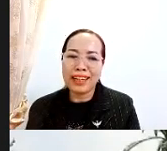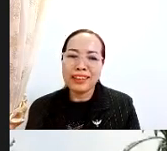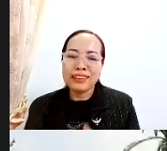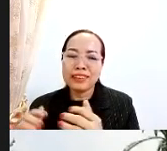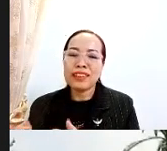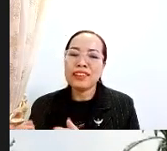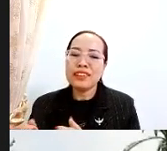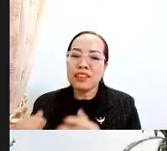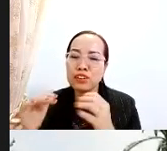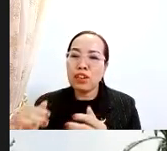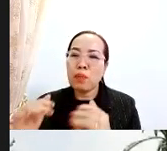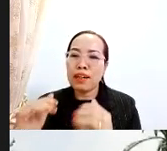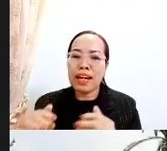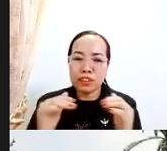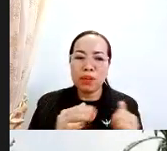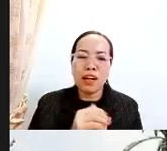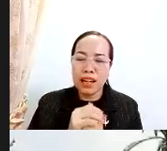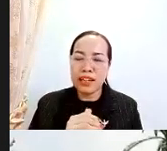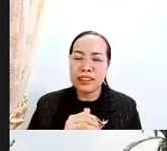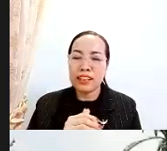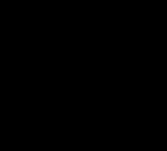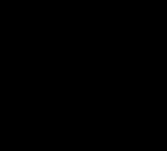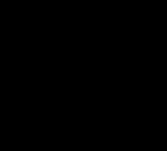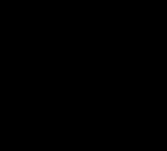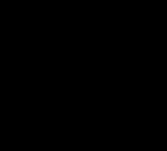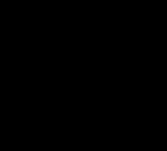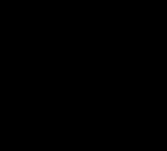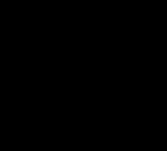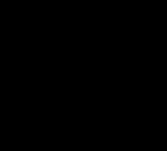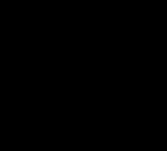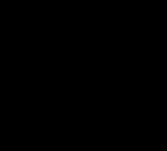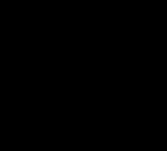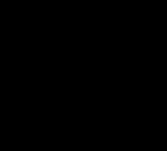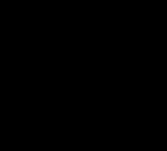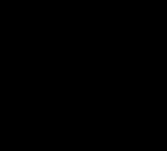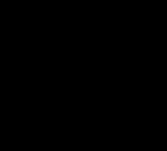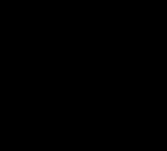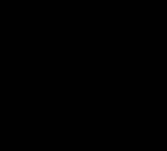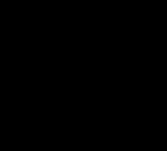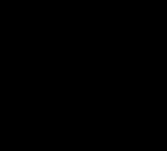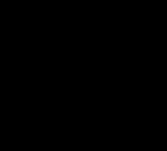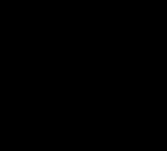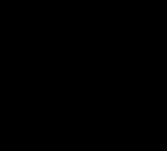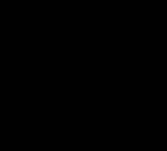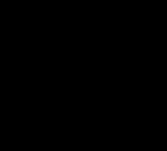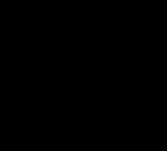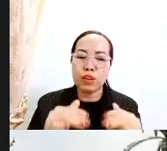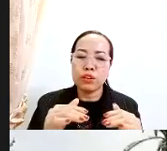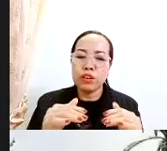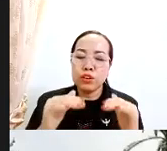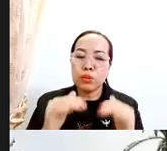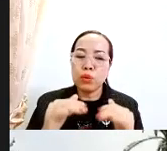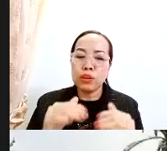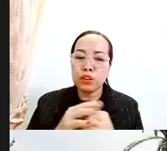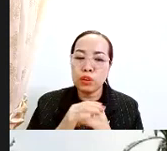cha chẳng cứ nhom ở cả nhom ở đào hai để nhom ban qua cầm hôn đò đó là o này cha chăng nhom trời để chấp